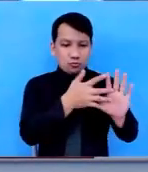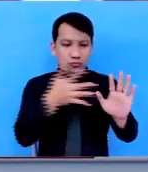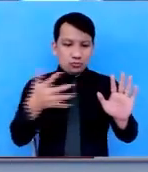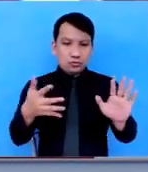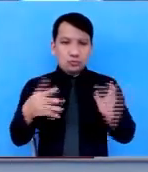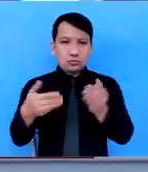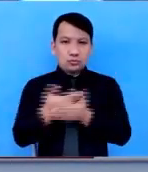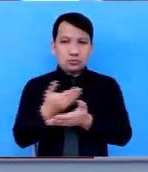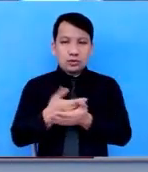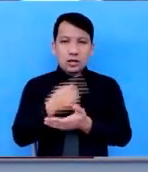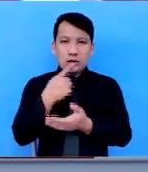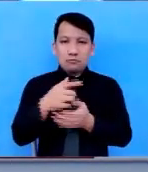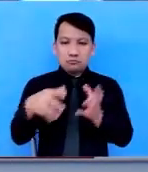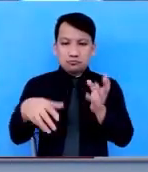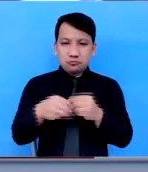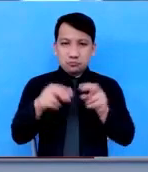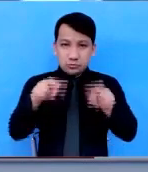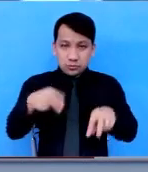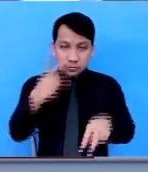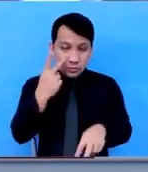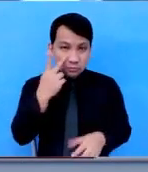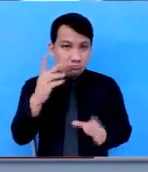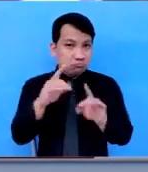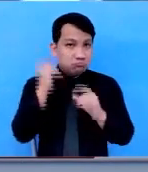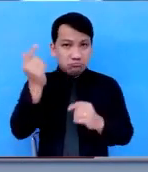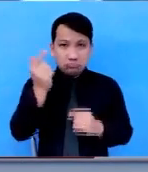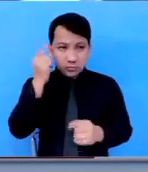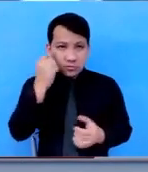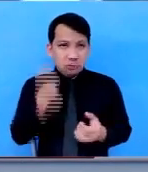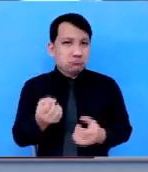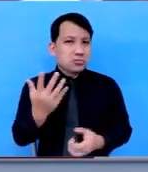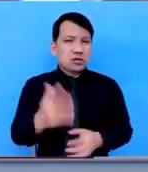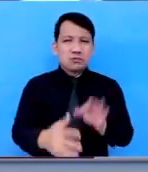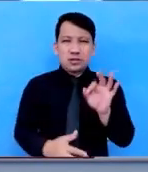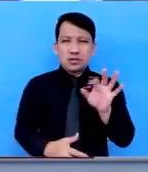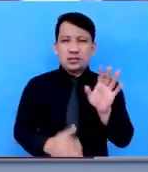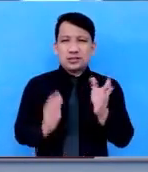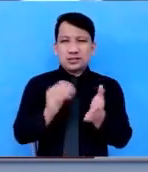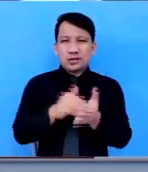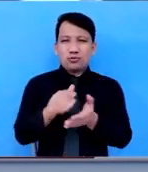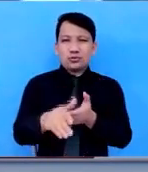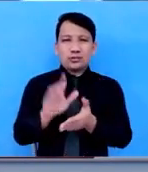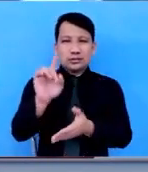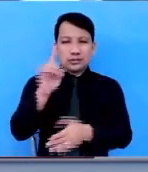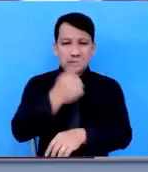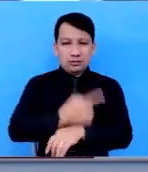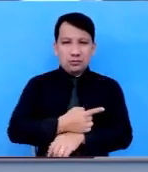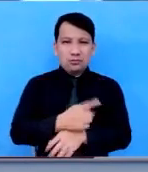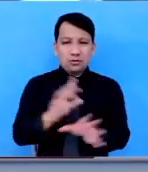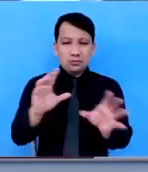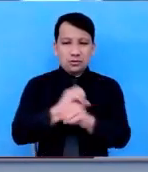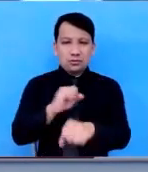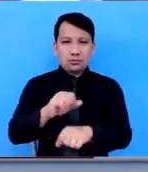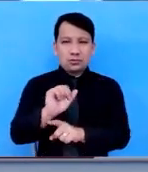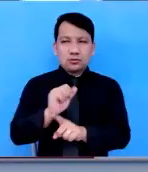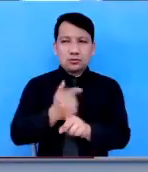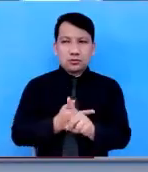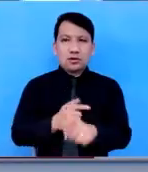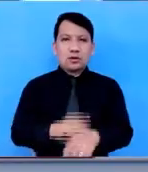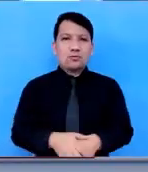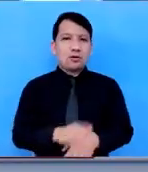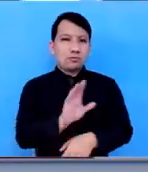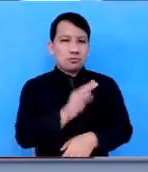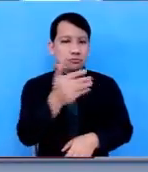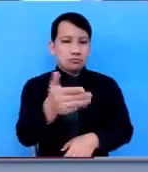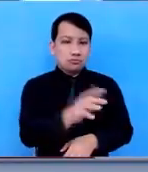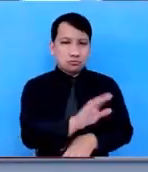COVID-19 cases na nasa tansya ng ahensya, aabot pa ng 19,000 kada araw sa pagtatapos ng Agosto. Nasa frontline